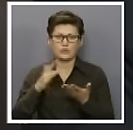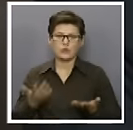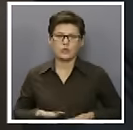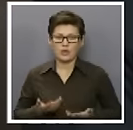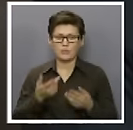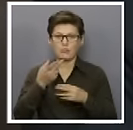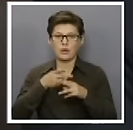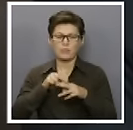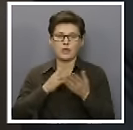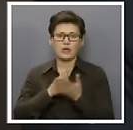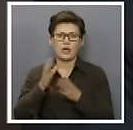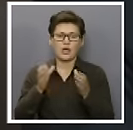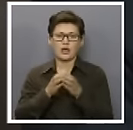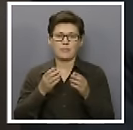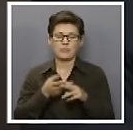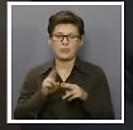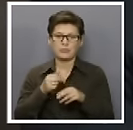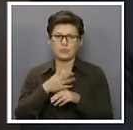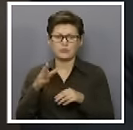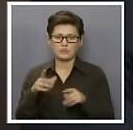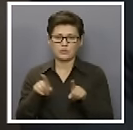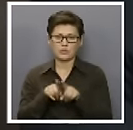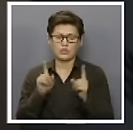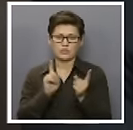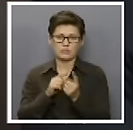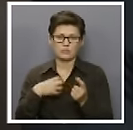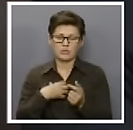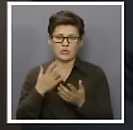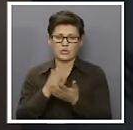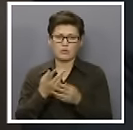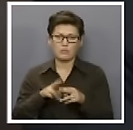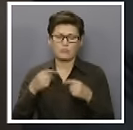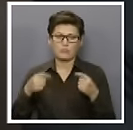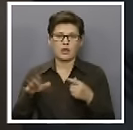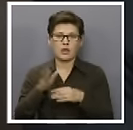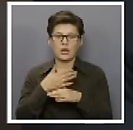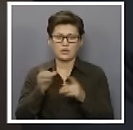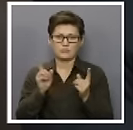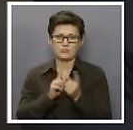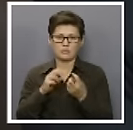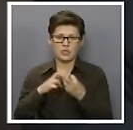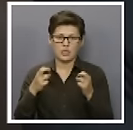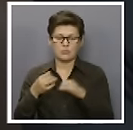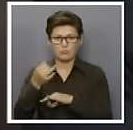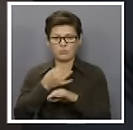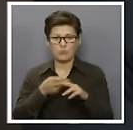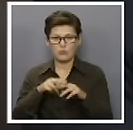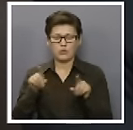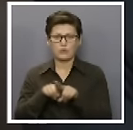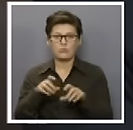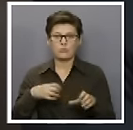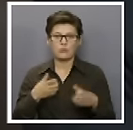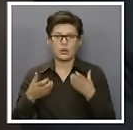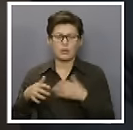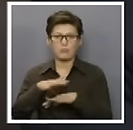қалада қызмет ететін компаниялар. Сондықтан біз үшін мұндай кездесулердің маңызы зор. Кәсіпкерлер арасында кездесетін мәселелерді көтеріп, осындай алаңда